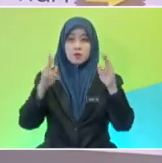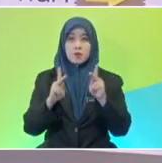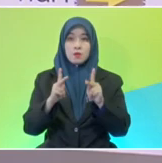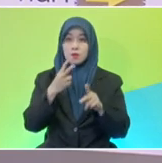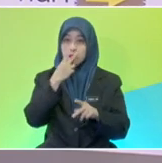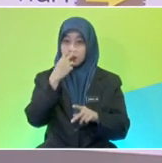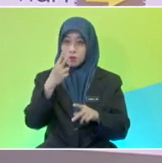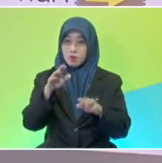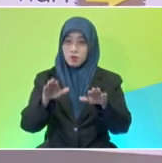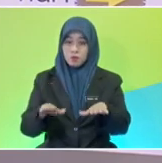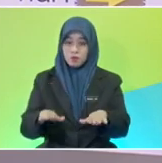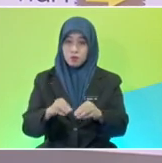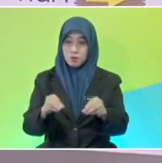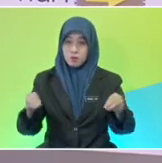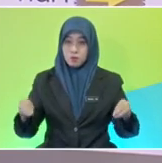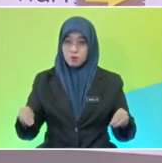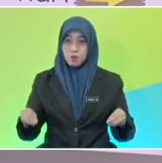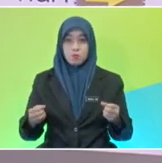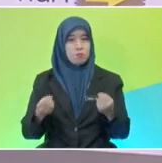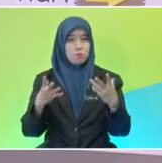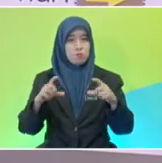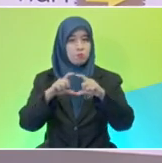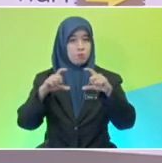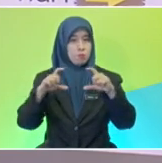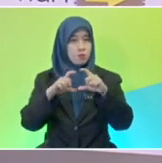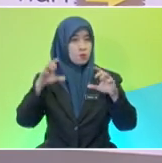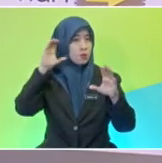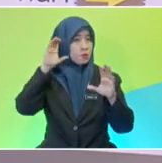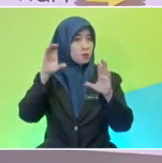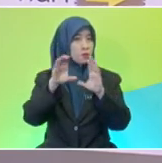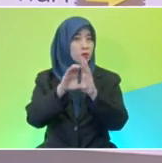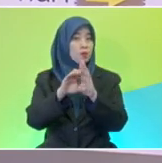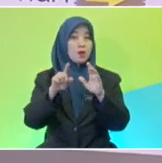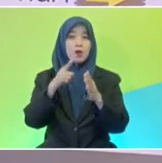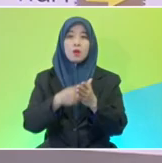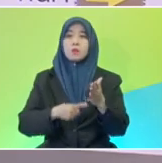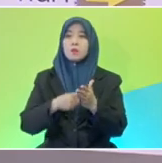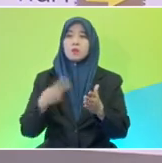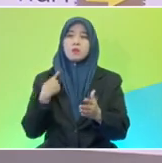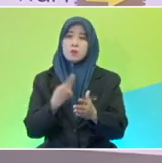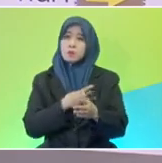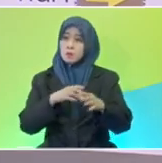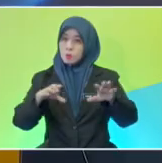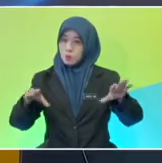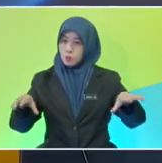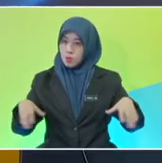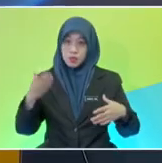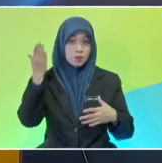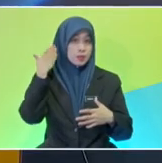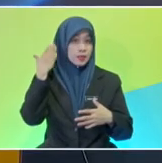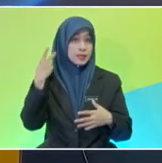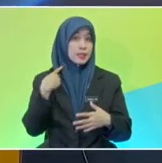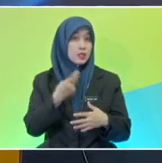dekat atas meja kita ni banyaknya kad-kad gambar, cikgu, apa kita nak buat ni? Ya, betul. Sebab tadi kita